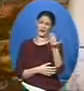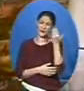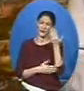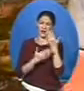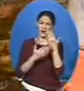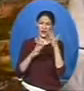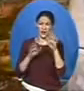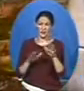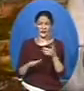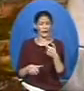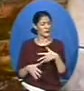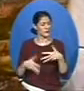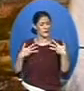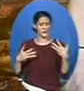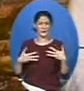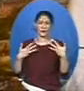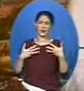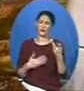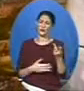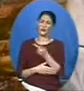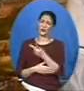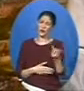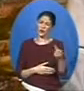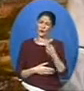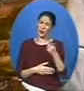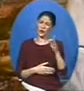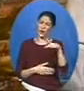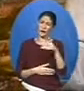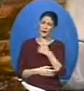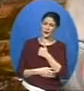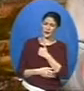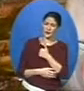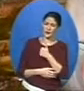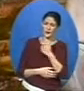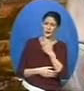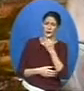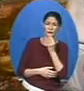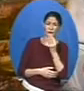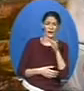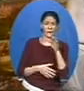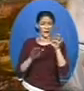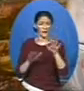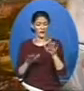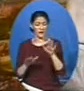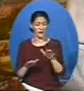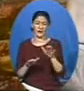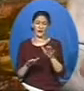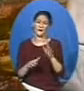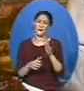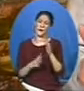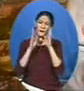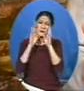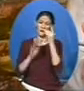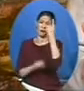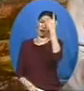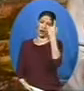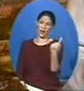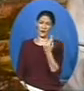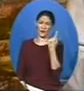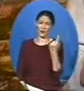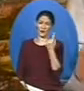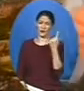אכבר, שתי הדתות הן מאמינות באל אחד. הדבר השני, אנחנו לא נגד האמונה, רמקולים לא היו לפני